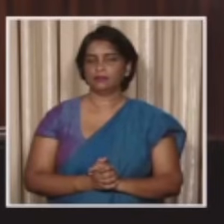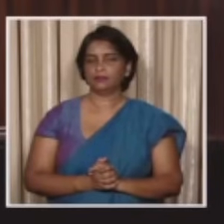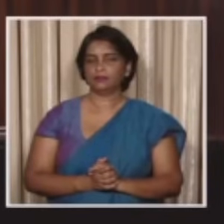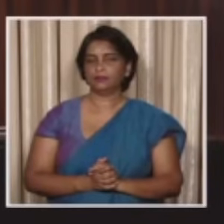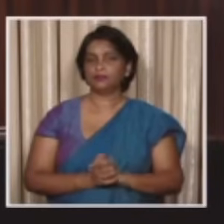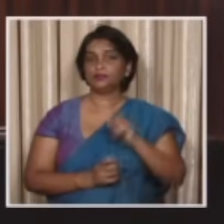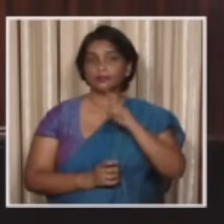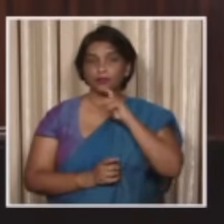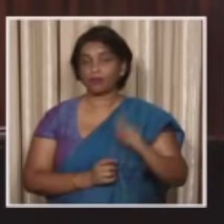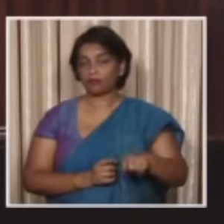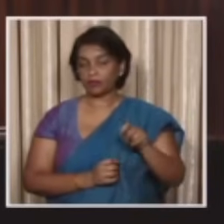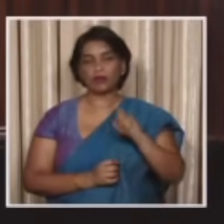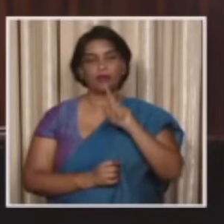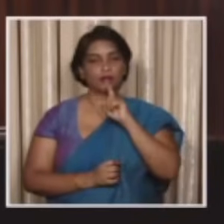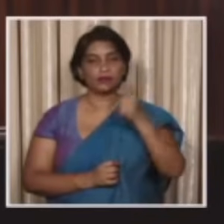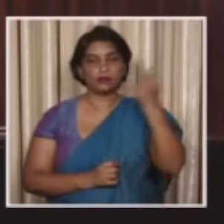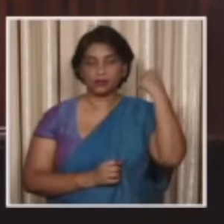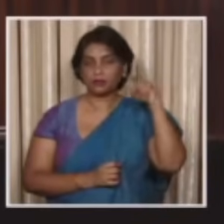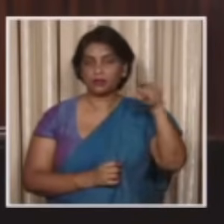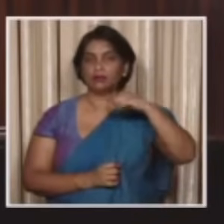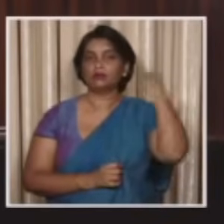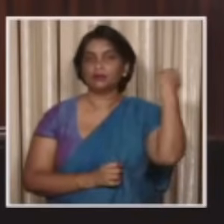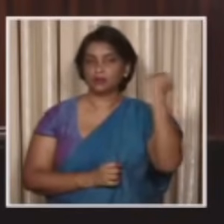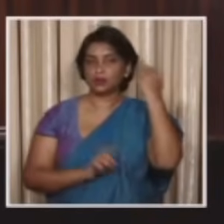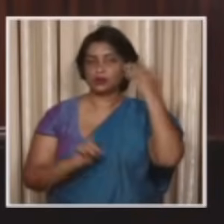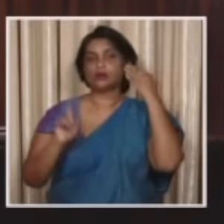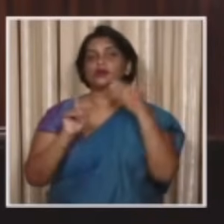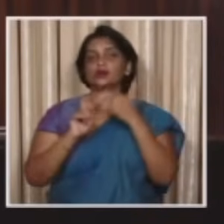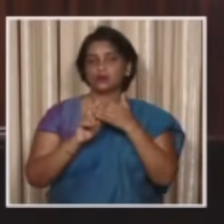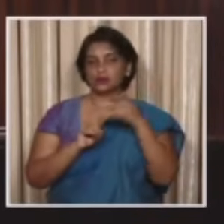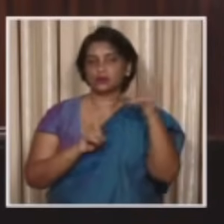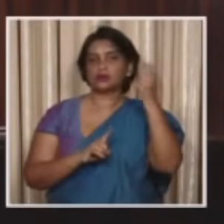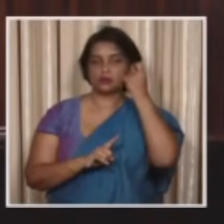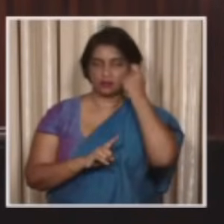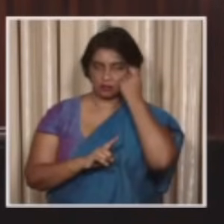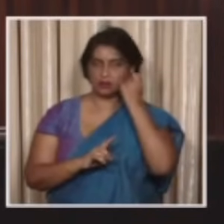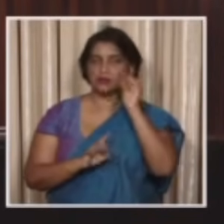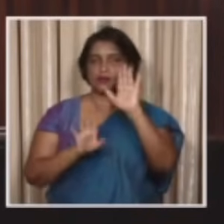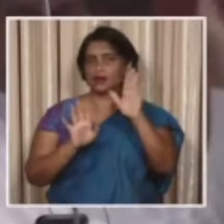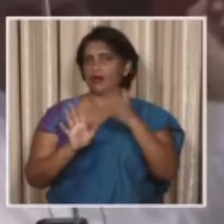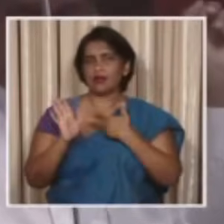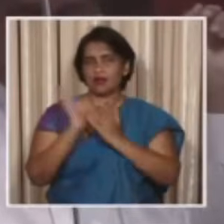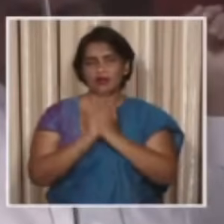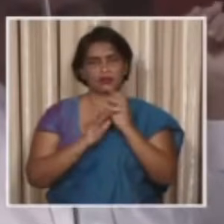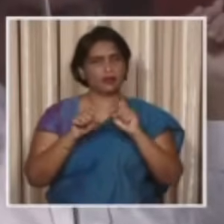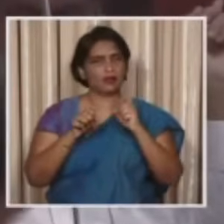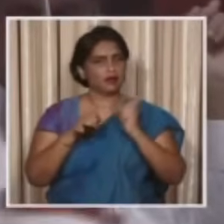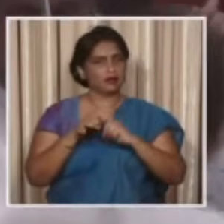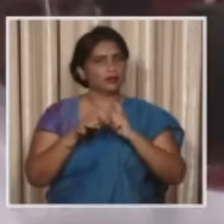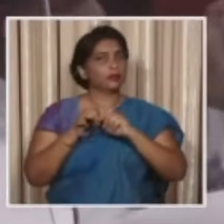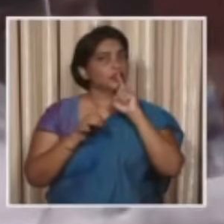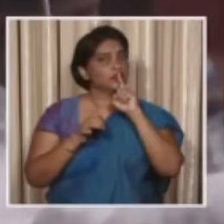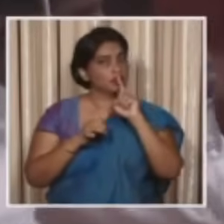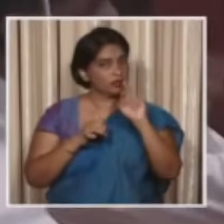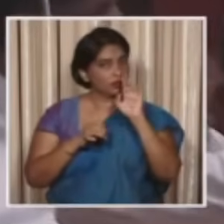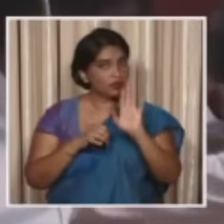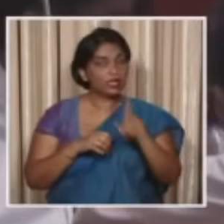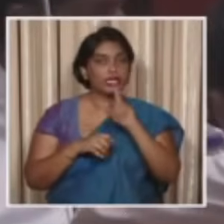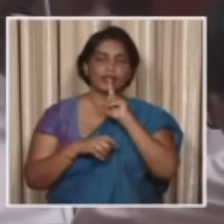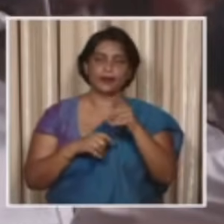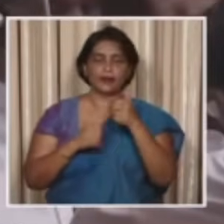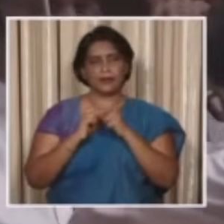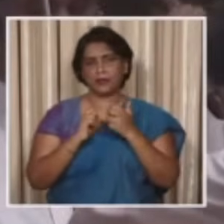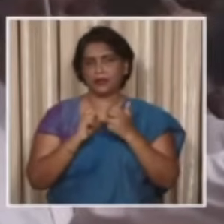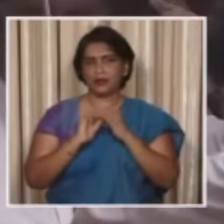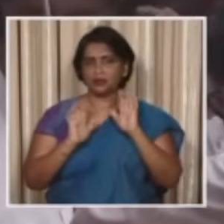අග්‍රවිශේෂකාරතුමා පැහැදිලි කරලා තියෙන්නේ එදා එතුමා කරපු කතාව පිළිබඳ එතුමාගේ අදහස. මම කියන්නේ වරප්‍රසාද ප්‍රශ්නයක් ඉදිරිපත් කරනවා නම් කීවට කමන්නේ නැහැ.